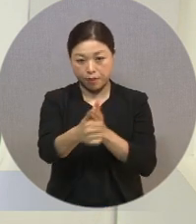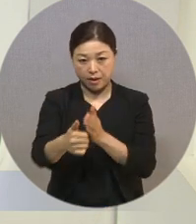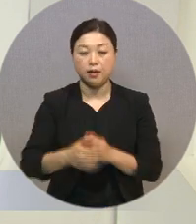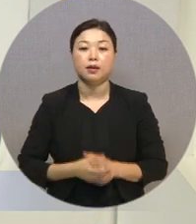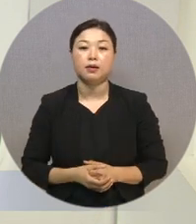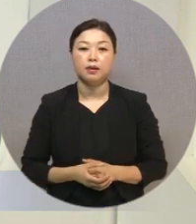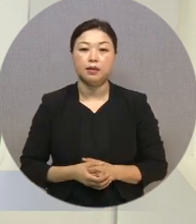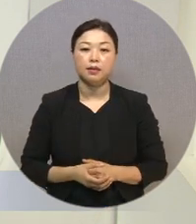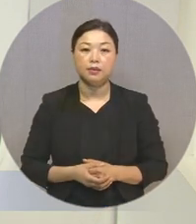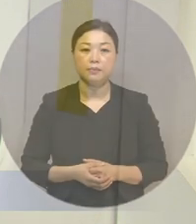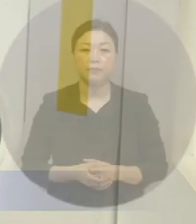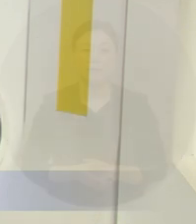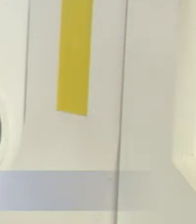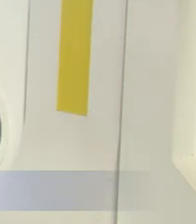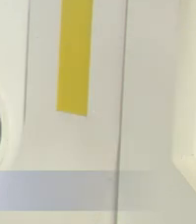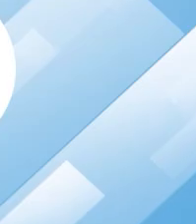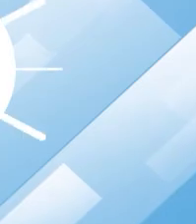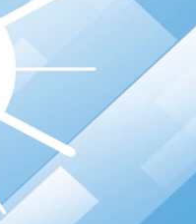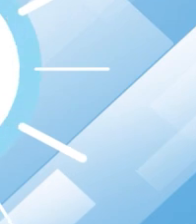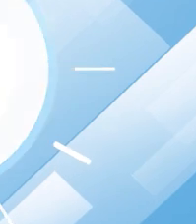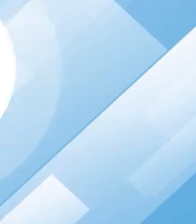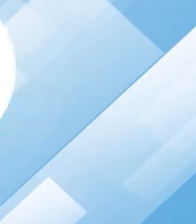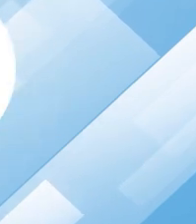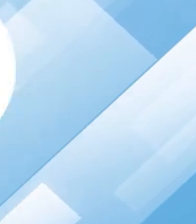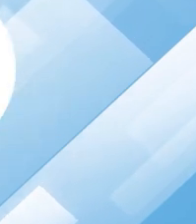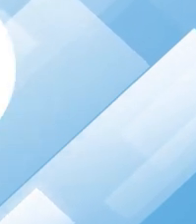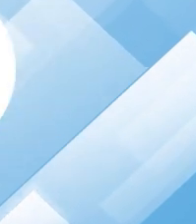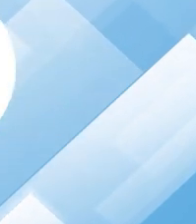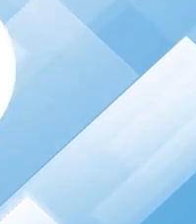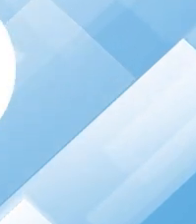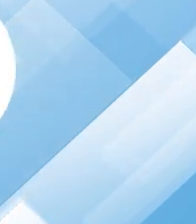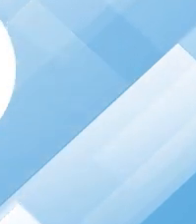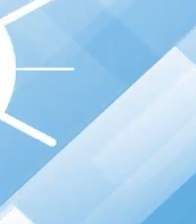수 있습니다 n